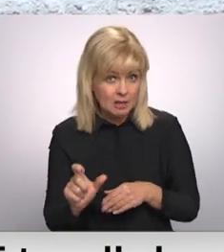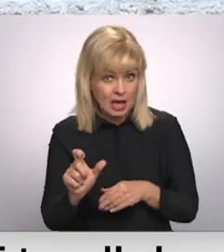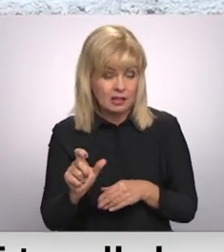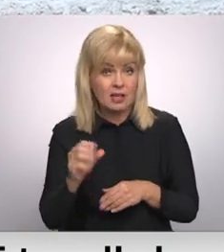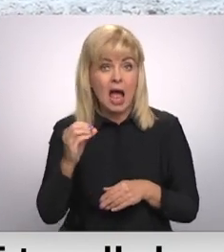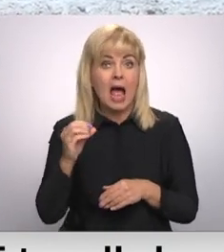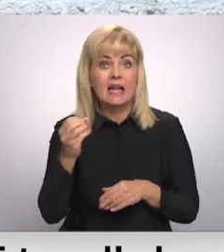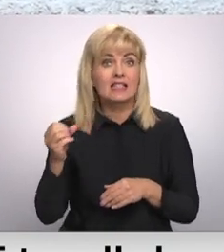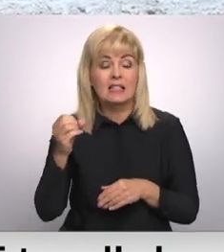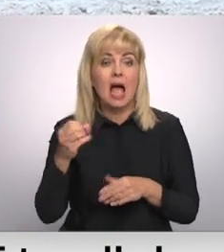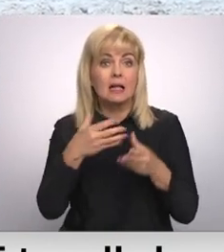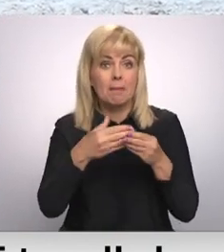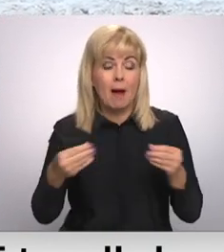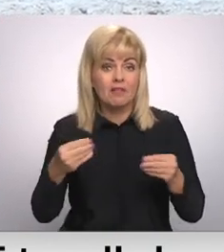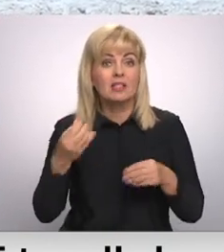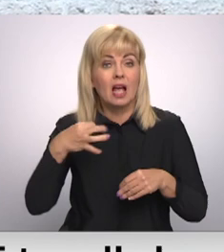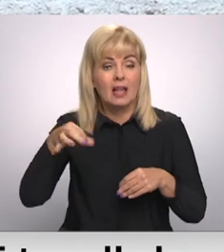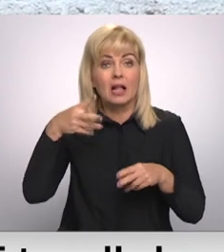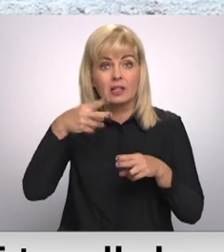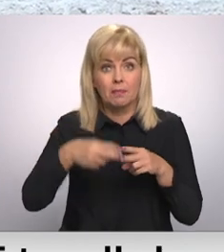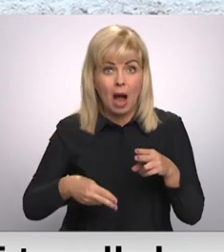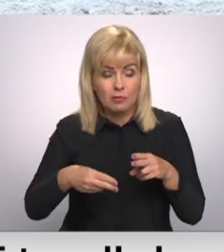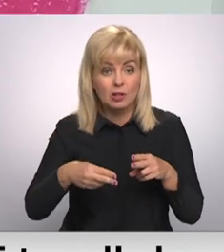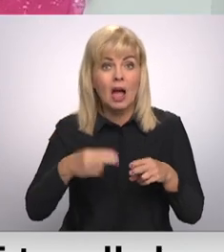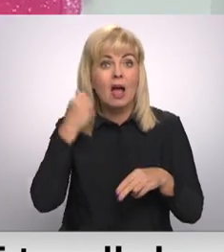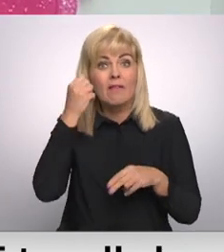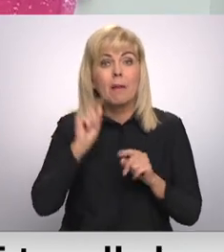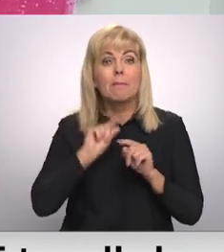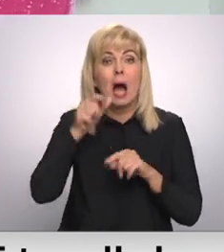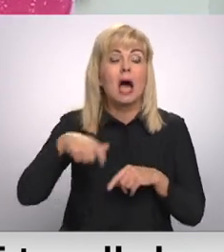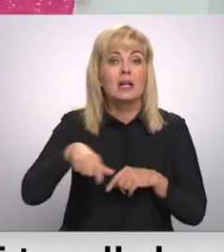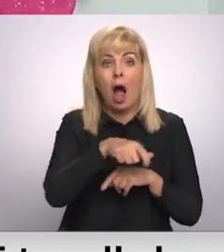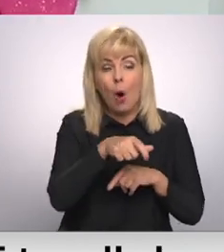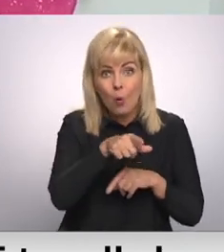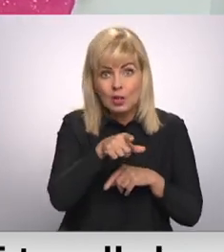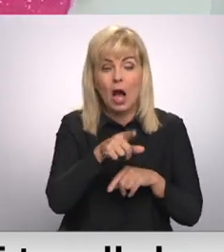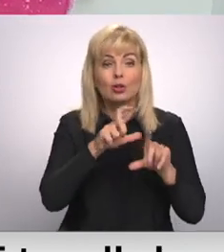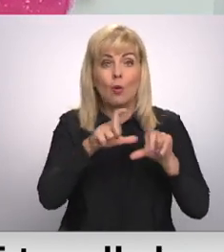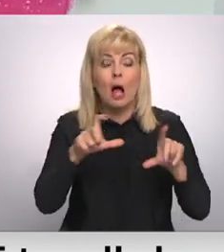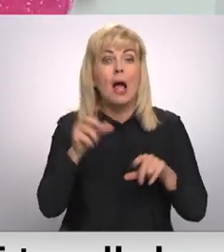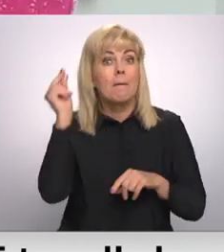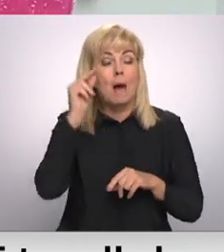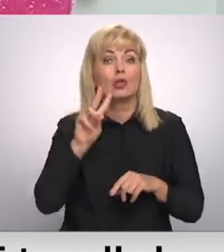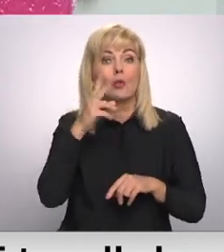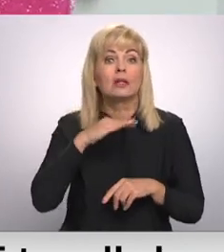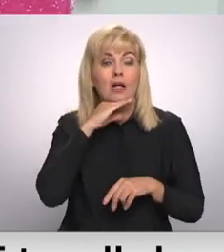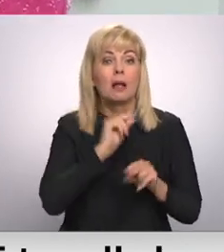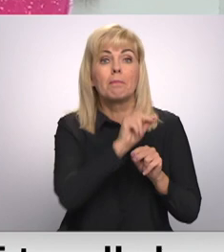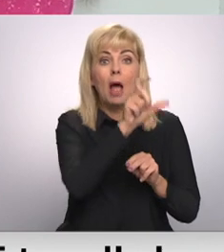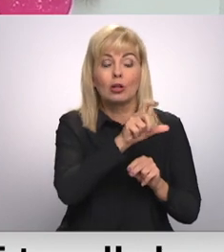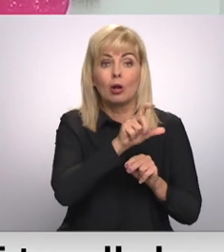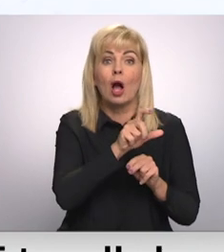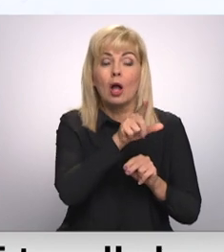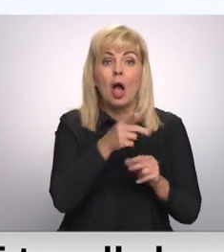Ezeras dēls pavasarī beidza 6. klasi Valmieras Pārgaujas sākumskolā. Zēnam vēl mācoties 2. klasē, pedagogi vecākus